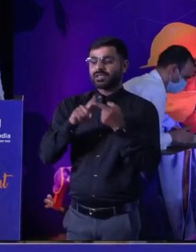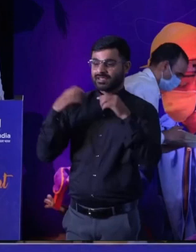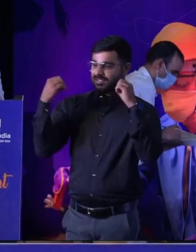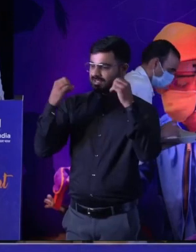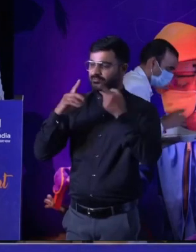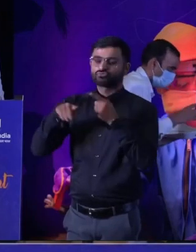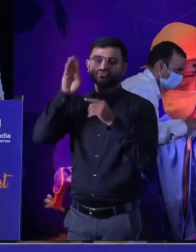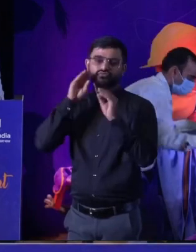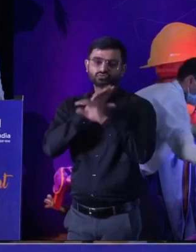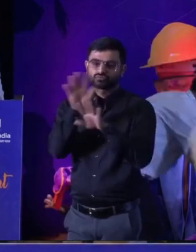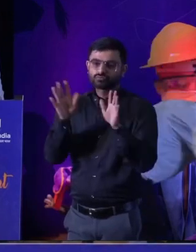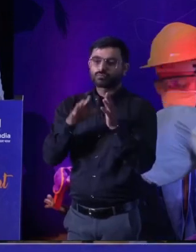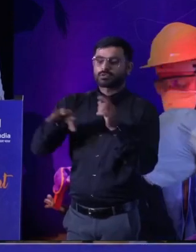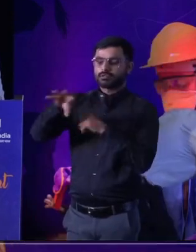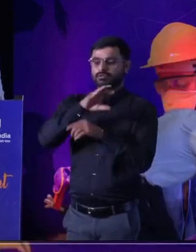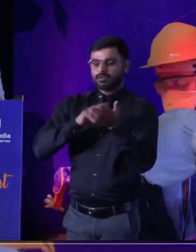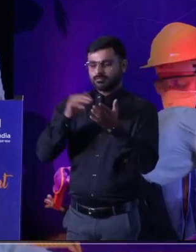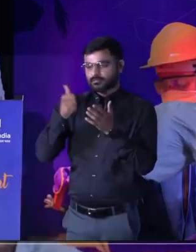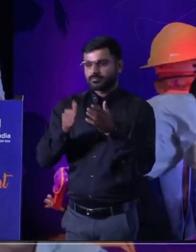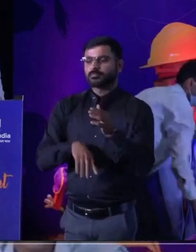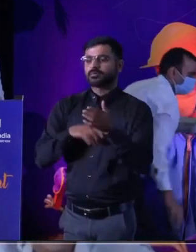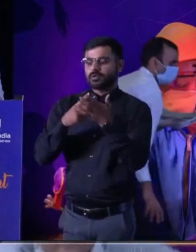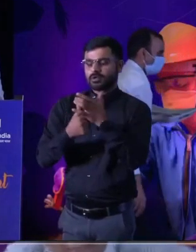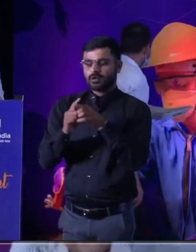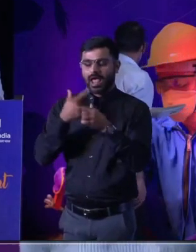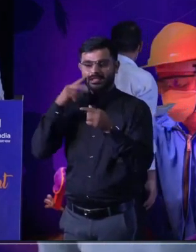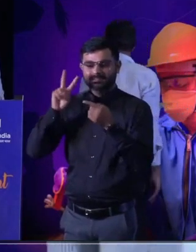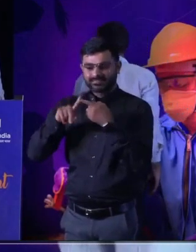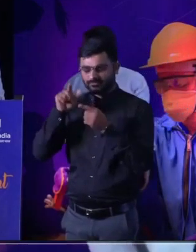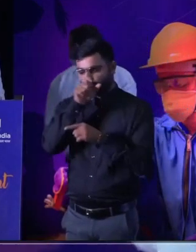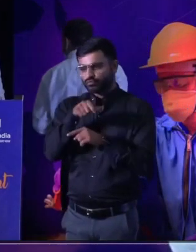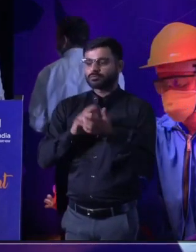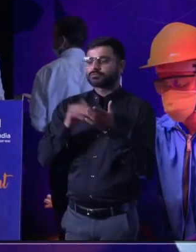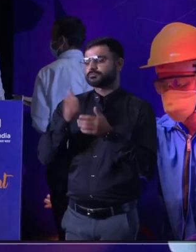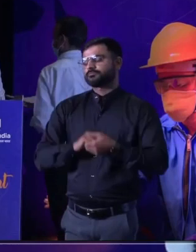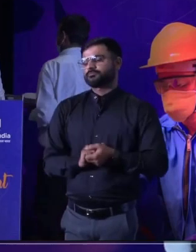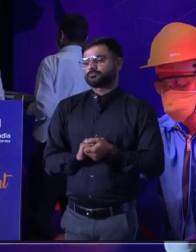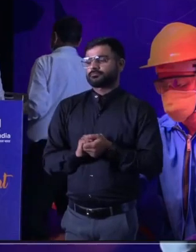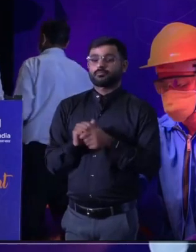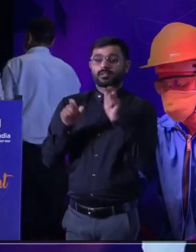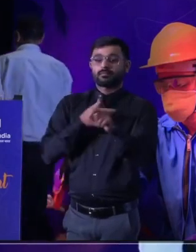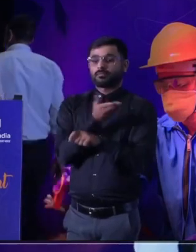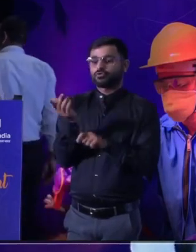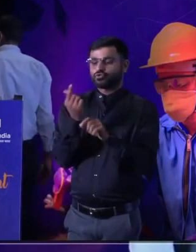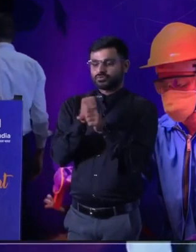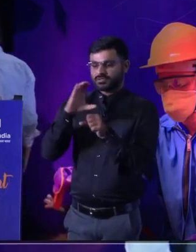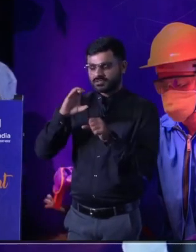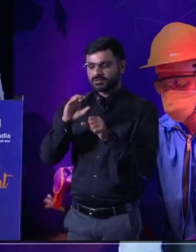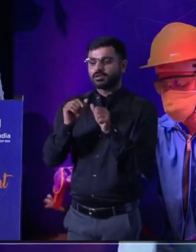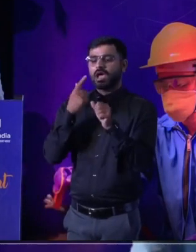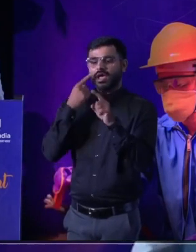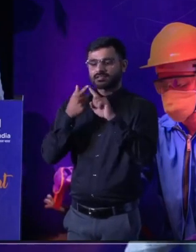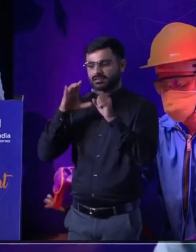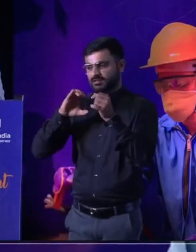व सूचना प्रौद्योगिकी राज्य मंत्री आदरणीय श्री राजीव चंद्रशेखर जी, हमारे बीच उपस्थित UGC ICT के